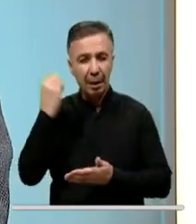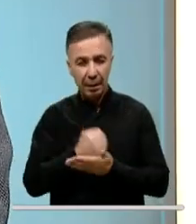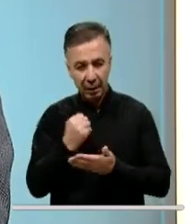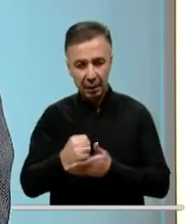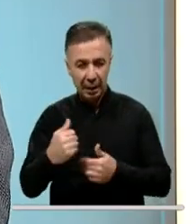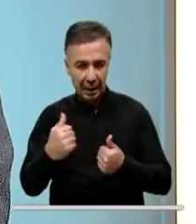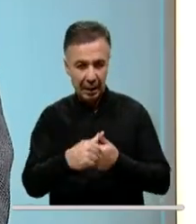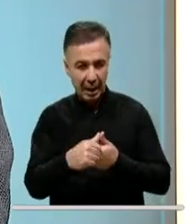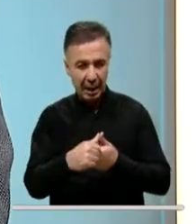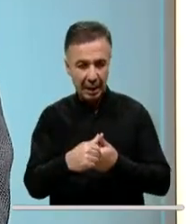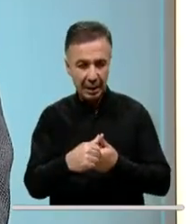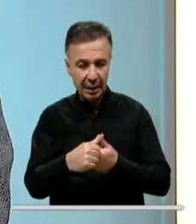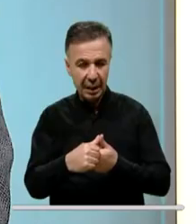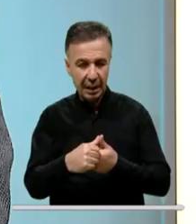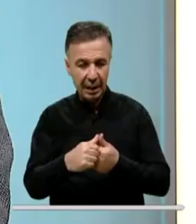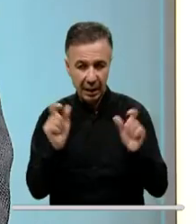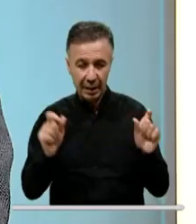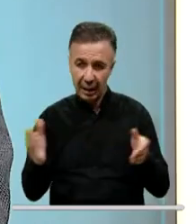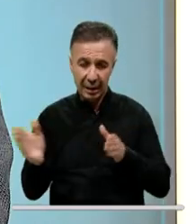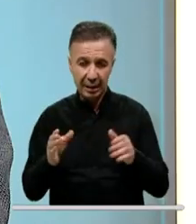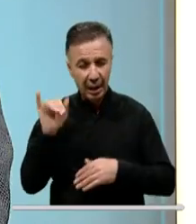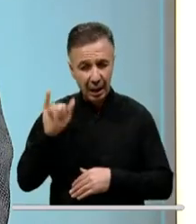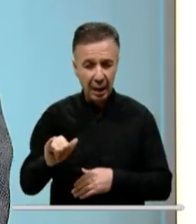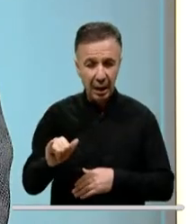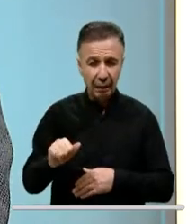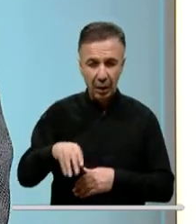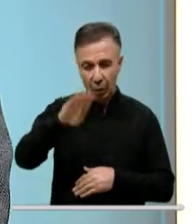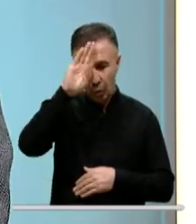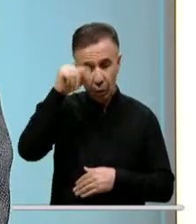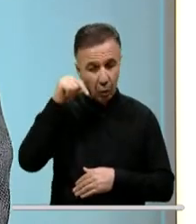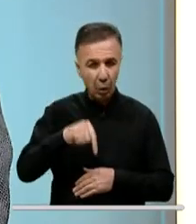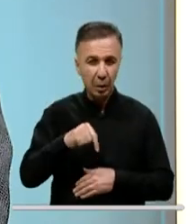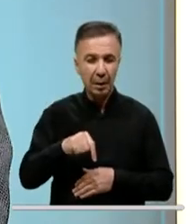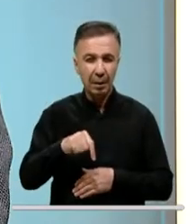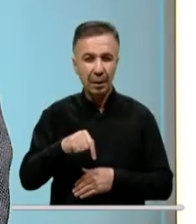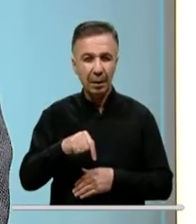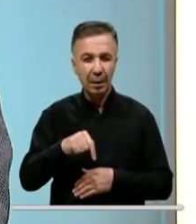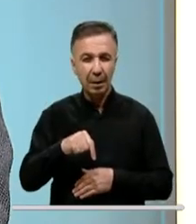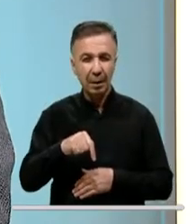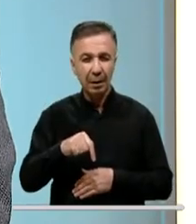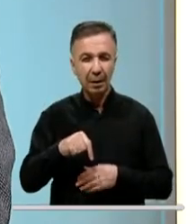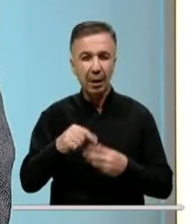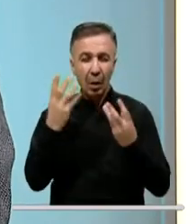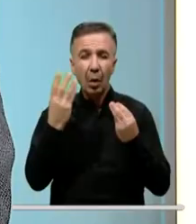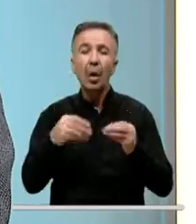arasında hakkı ve hukuku bugünümüz itibariyle sağlayamamaktadır.